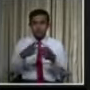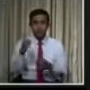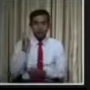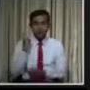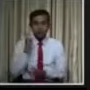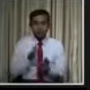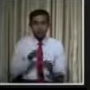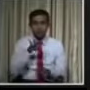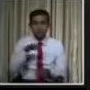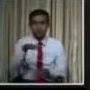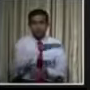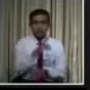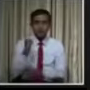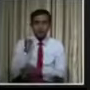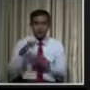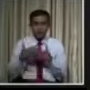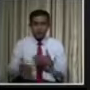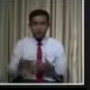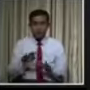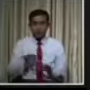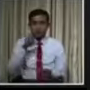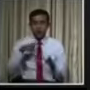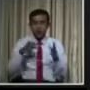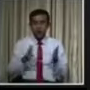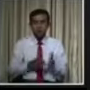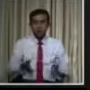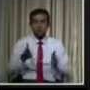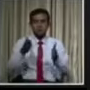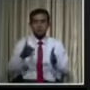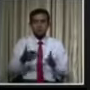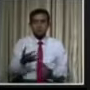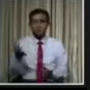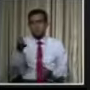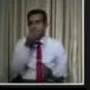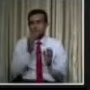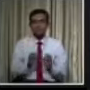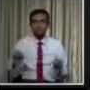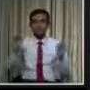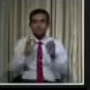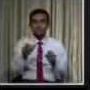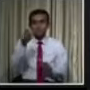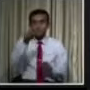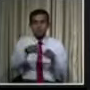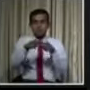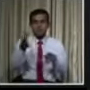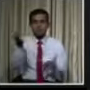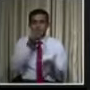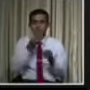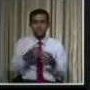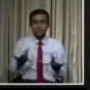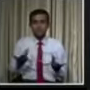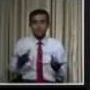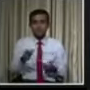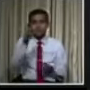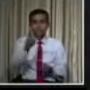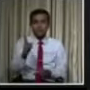අවුරුදු 4ක් සිවිල් ආශ්‍රය බලකාය හිටියා අවුරුදු 5ක් අම්පාරීට අපිට කිසිම දූෂණ චෝදනාවක් නැහැ මෙතුමාට වගේ දූෂණ චෝදනාවක් නැහැ මෙතුමා